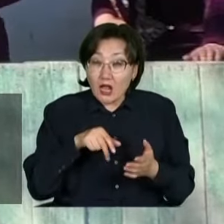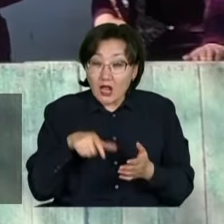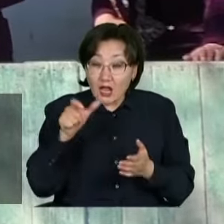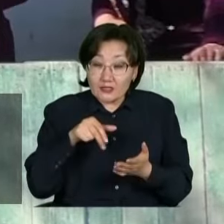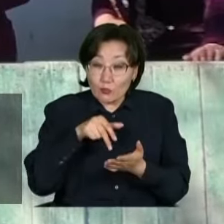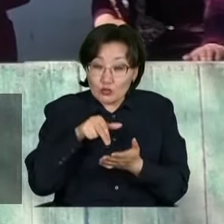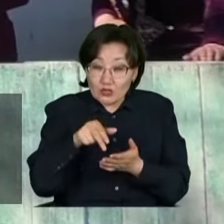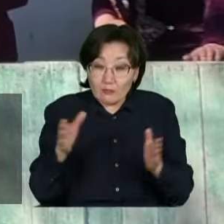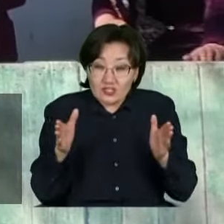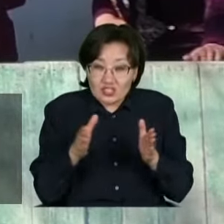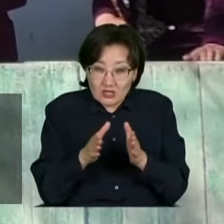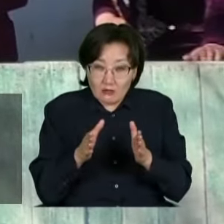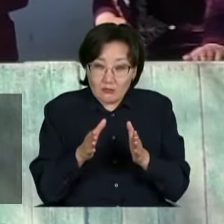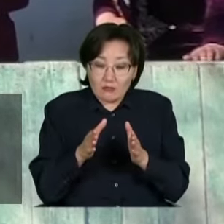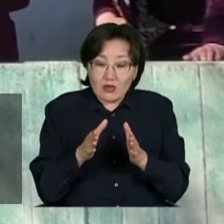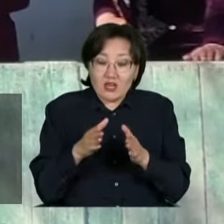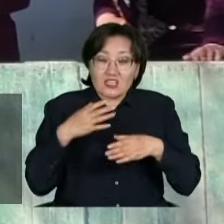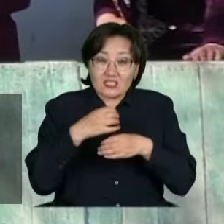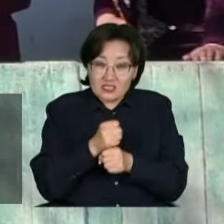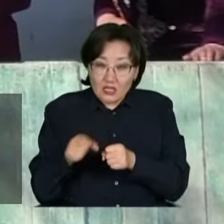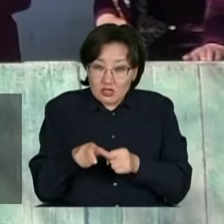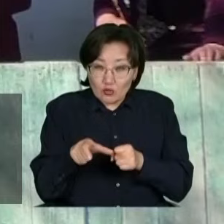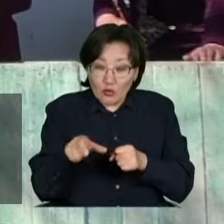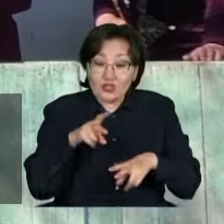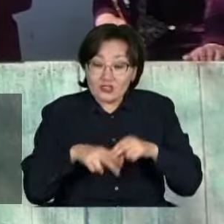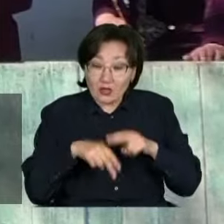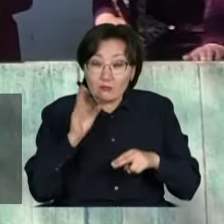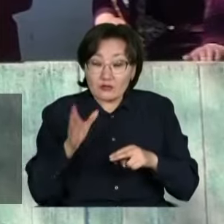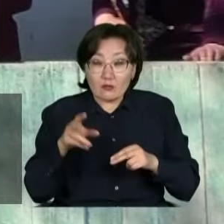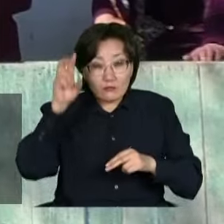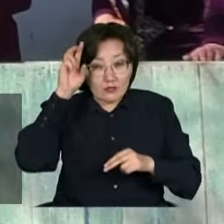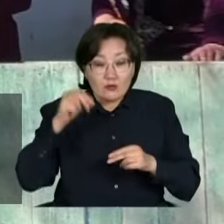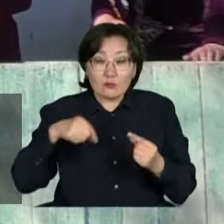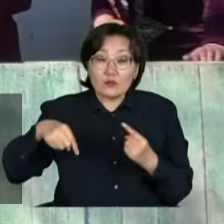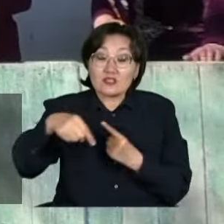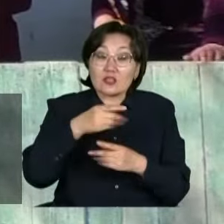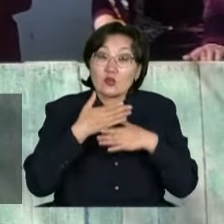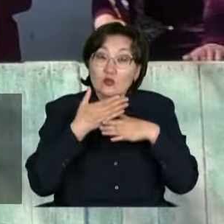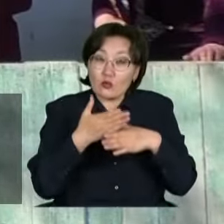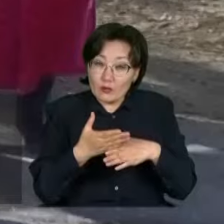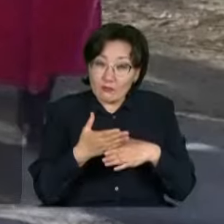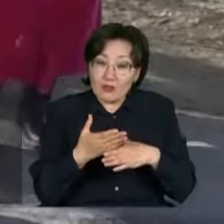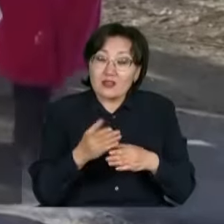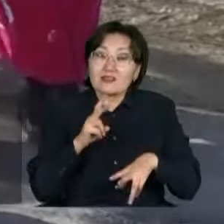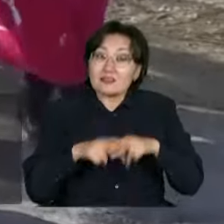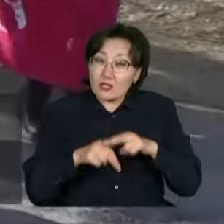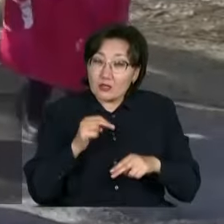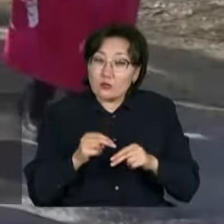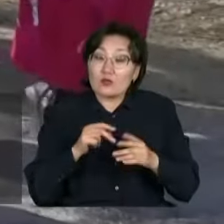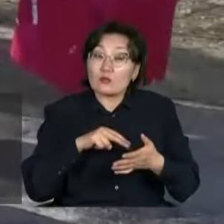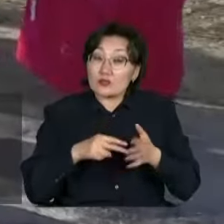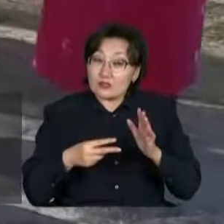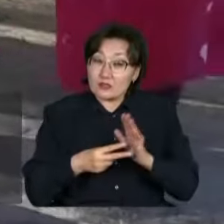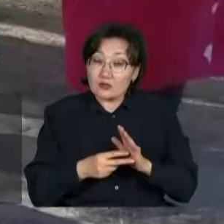өтетін емес, адам өтетін ғой, құр кішігірім ғана. Оның өзі мемлекеттің емес, кәсіпкерлікпен ұйымдастырып көрек деп отырмыз. Қопалықтарды бұдан